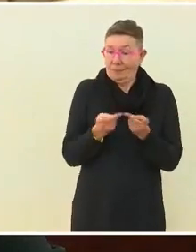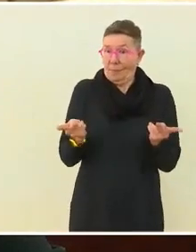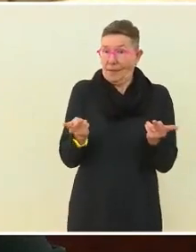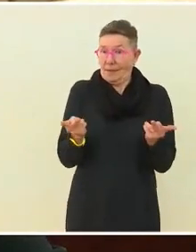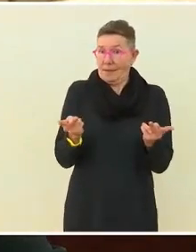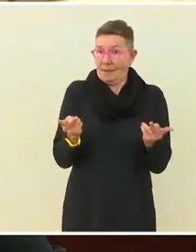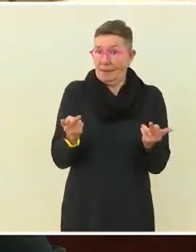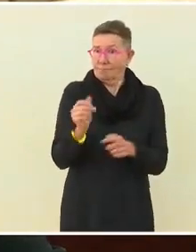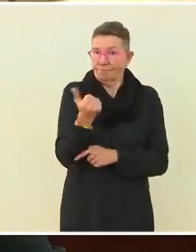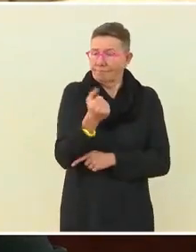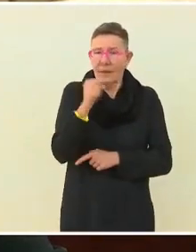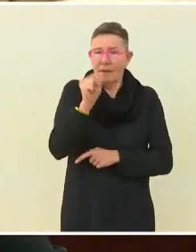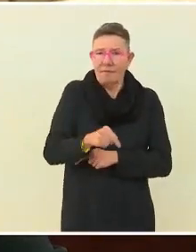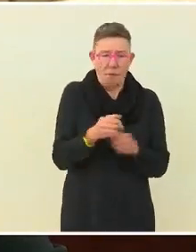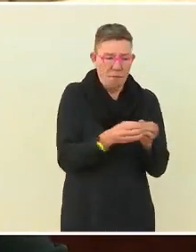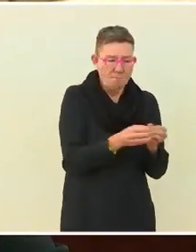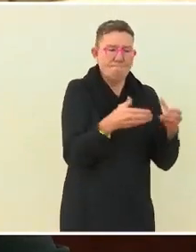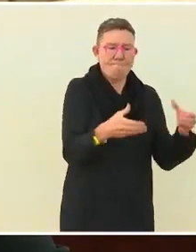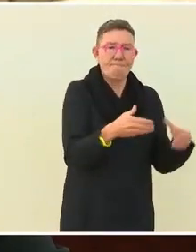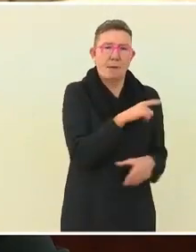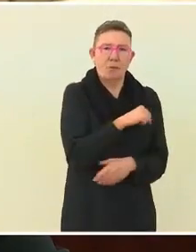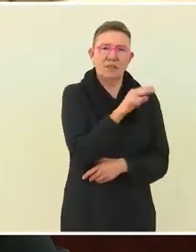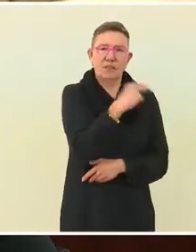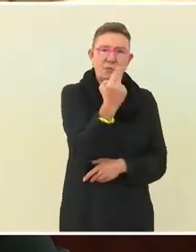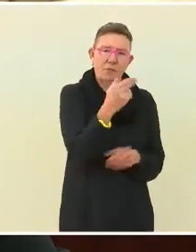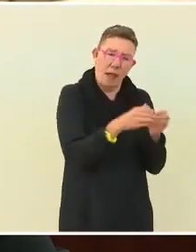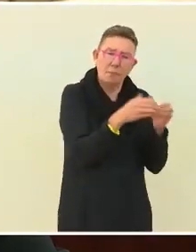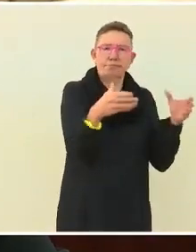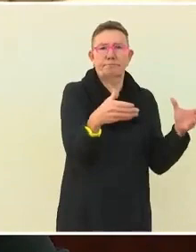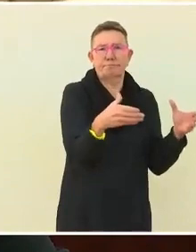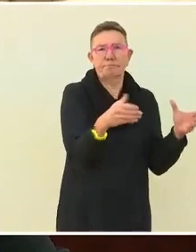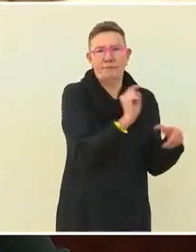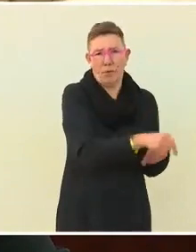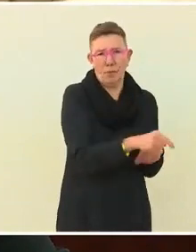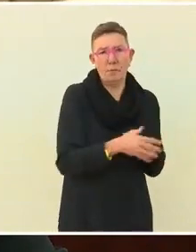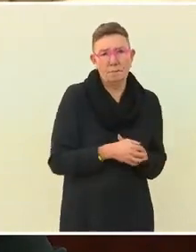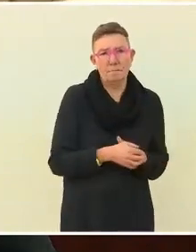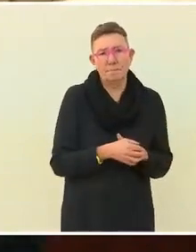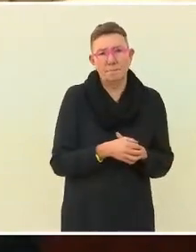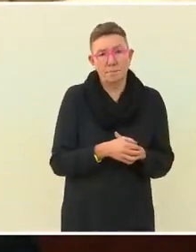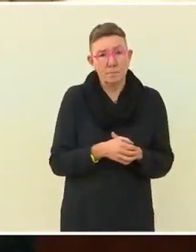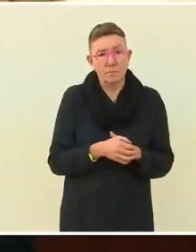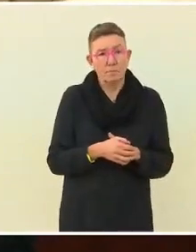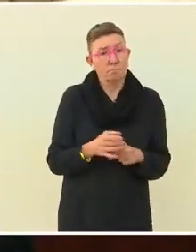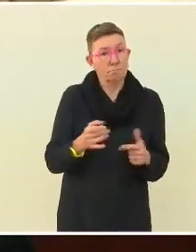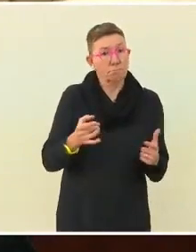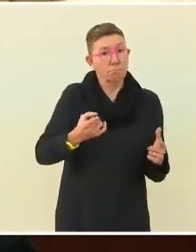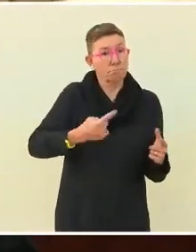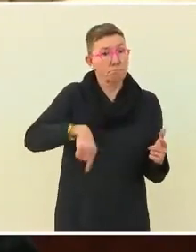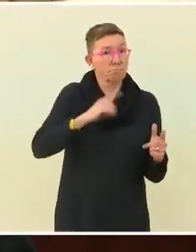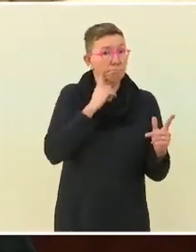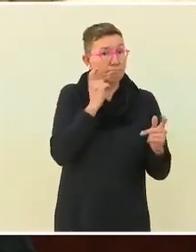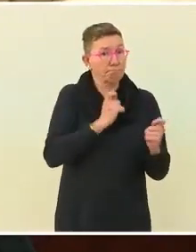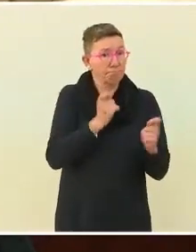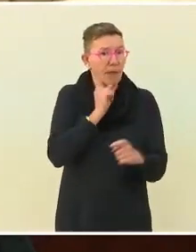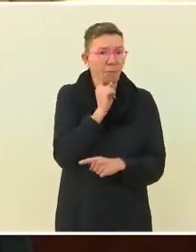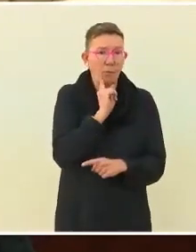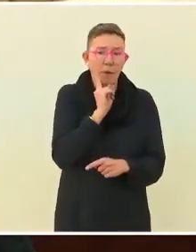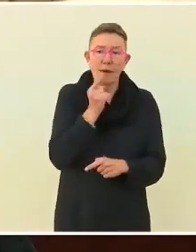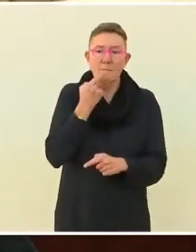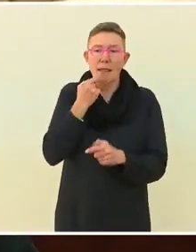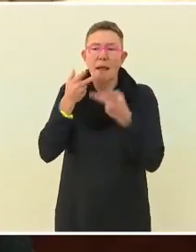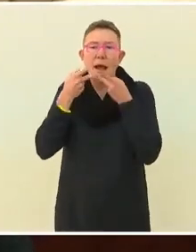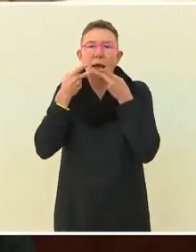d'abord par des effectifs de police nationale en nombre suffisant. Nous sommes d'autant plus vigilants qu'entre les annonces